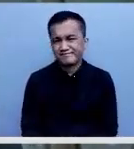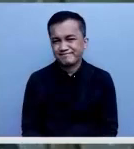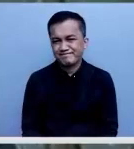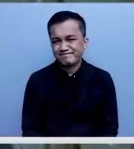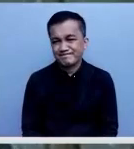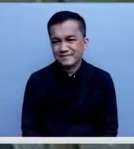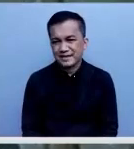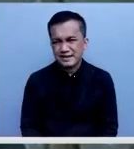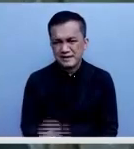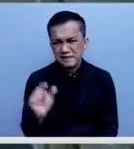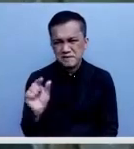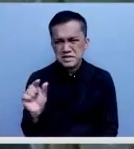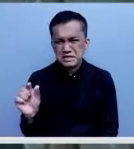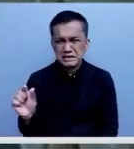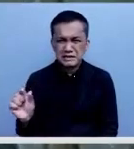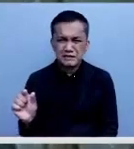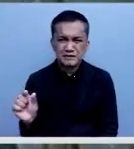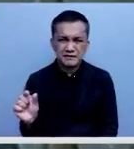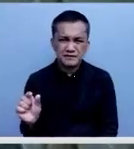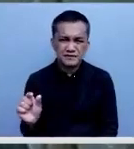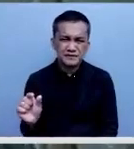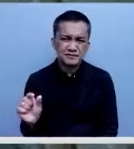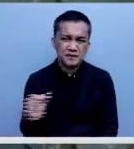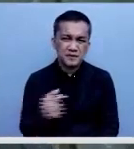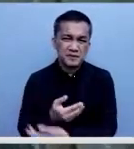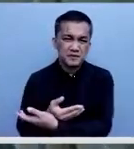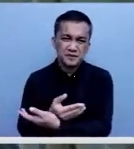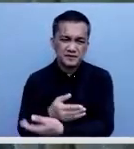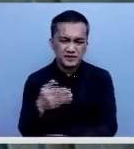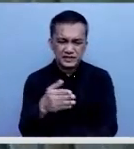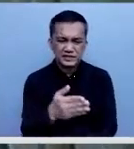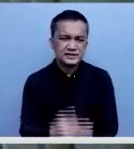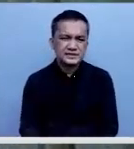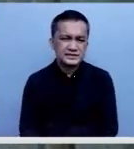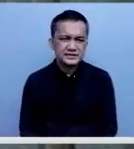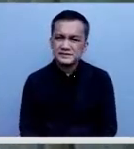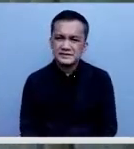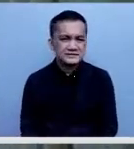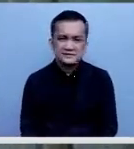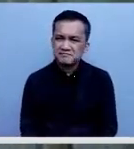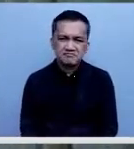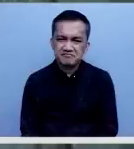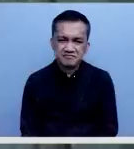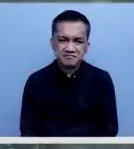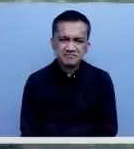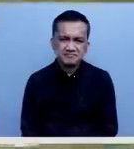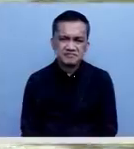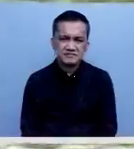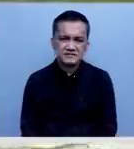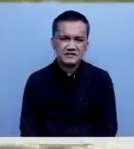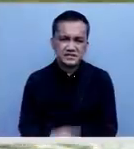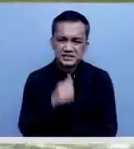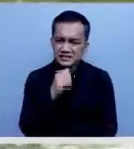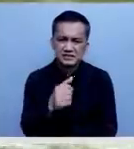masyadong maliliit pa yung mga fry kaya hindi naman nakuha sa net.